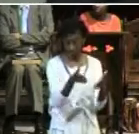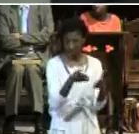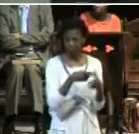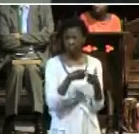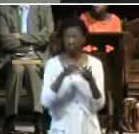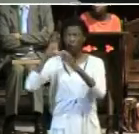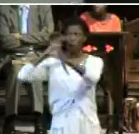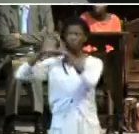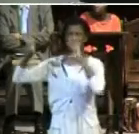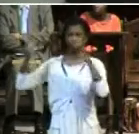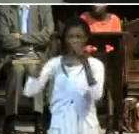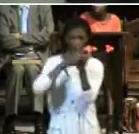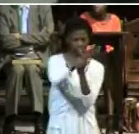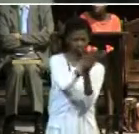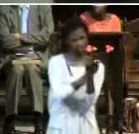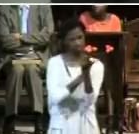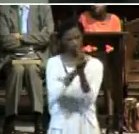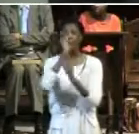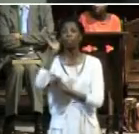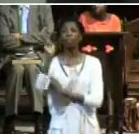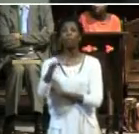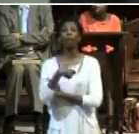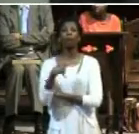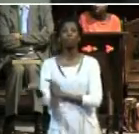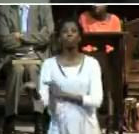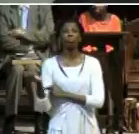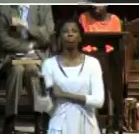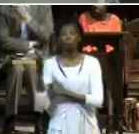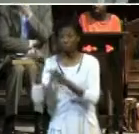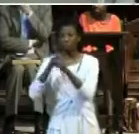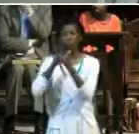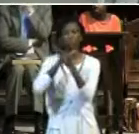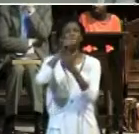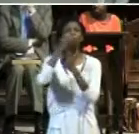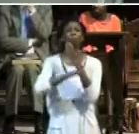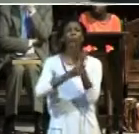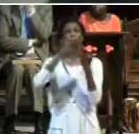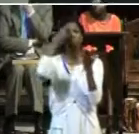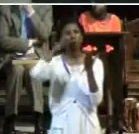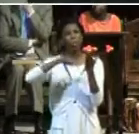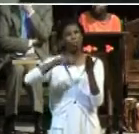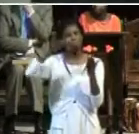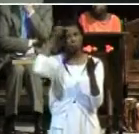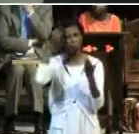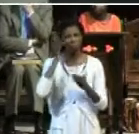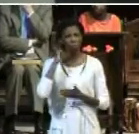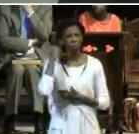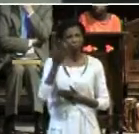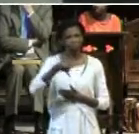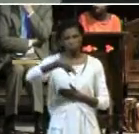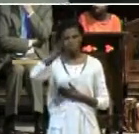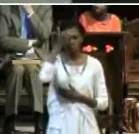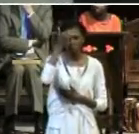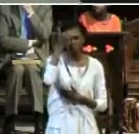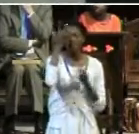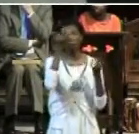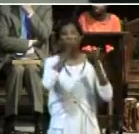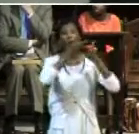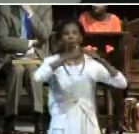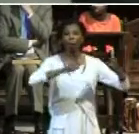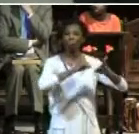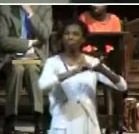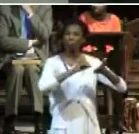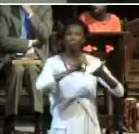nature. Et nous n'avons pas besoin pour la Bible de connaître ni l'hébreu, ni le grec, ni l'araméen, qui sont les Écritures de cette Bible. Si vous le connaissez,